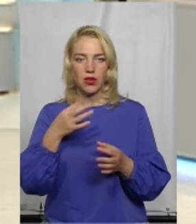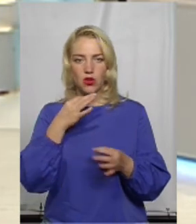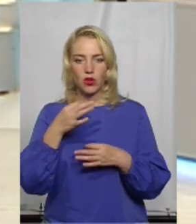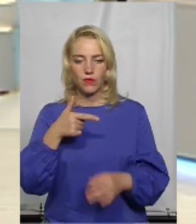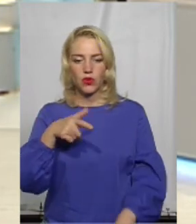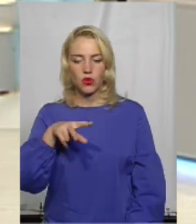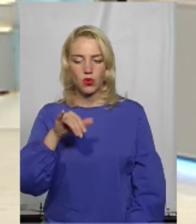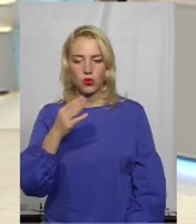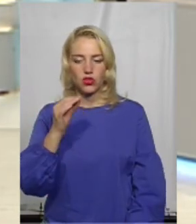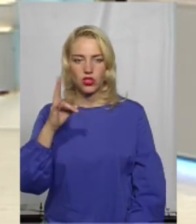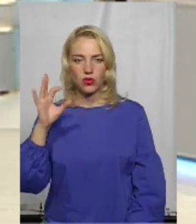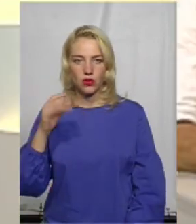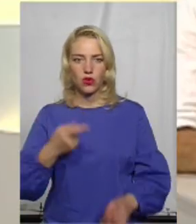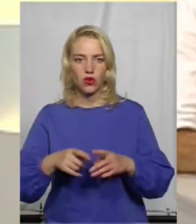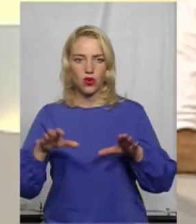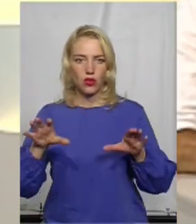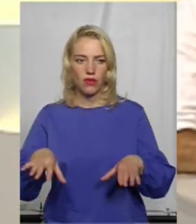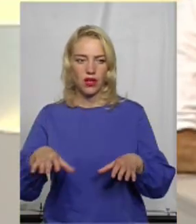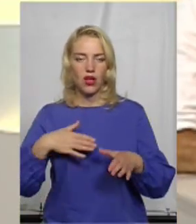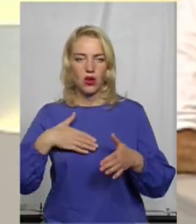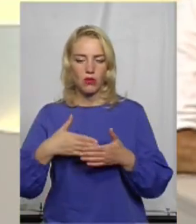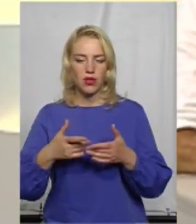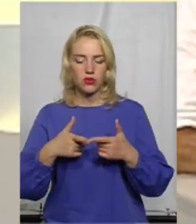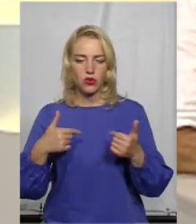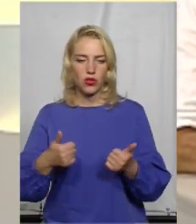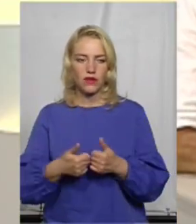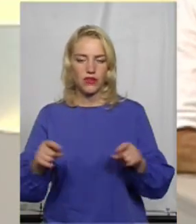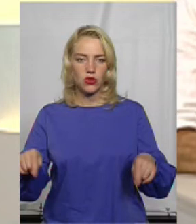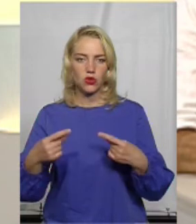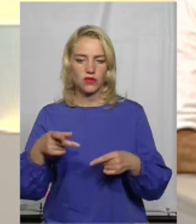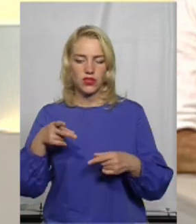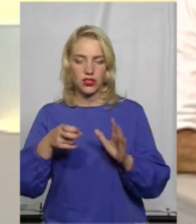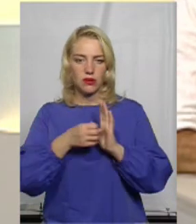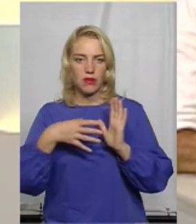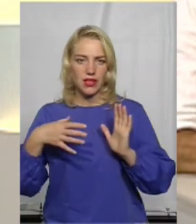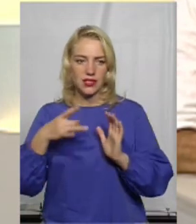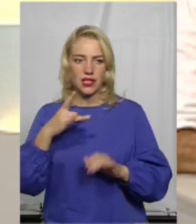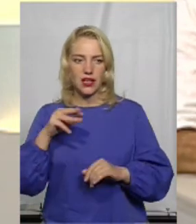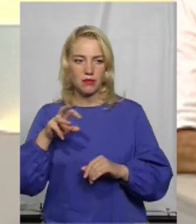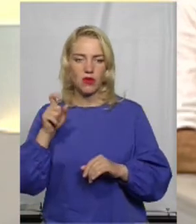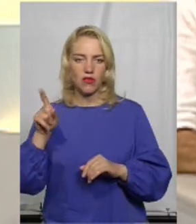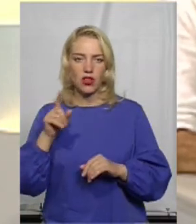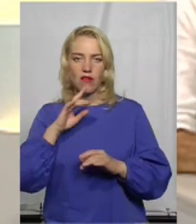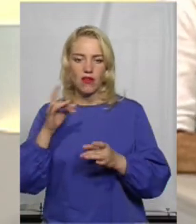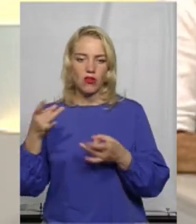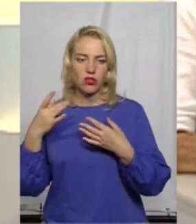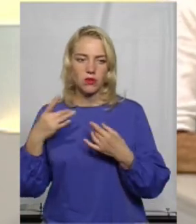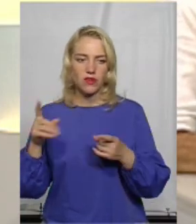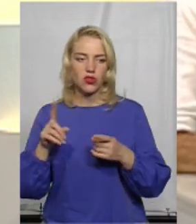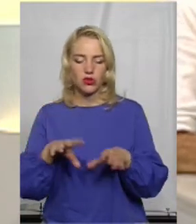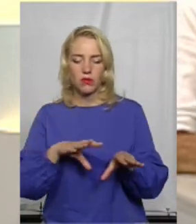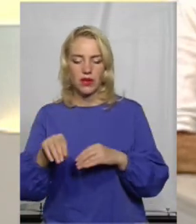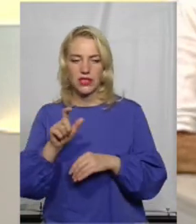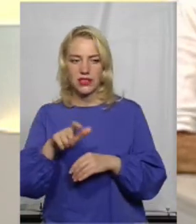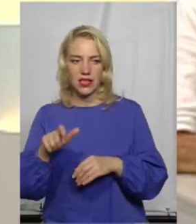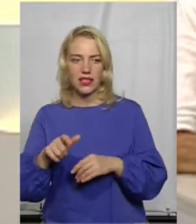Тетяною Глущенко, це голова громадської організації «Відродження 2015-РН», і вона нам розповіла, що